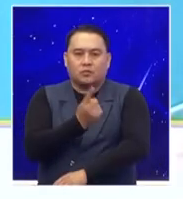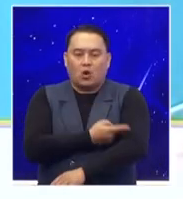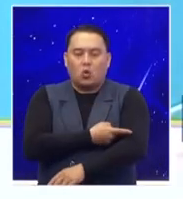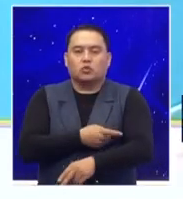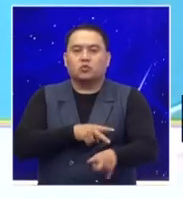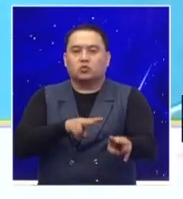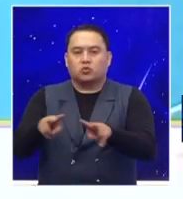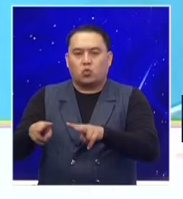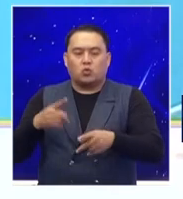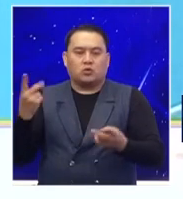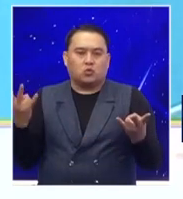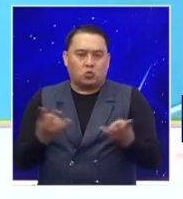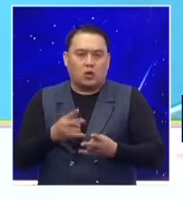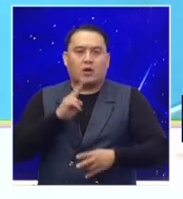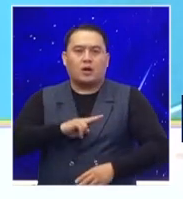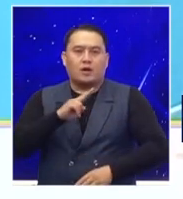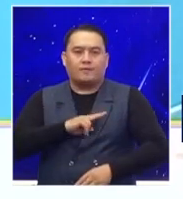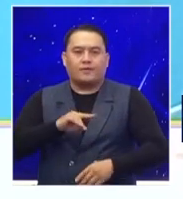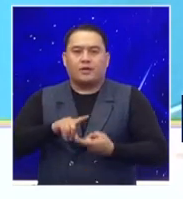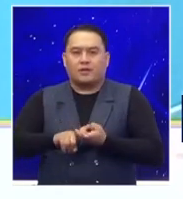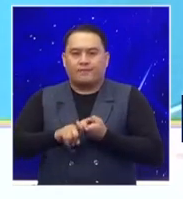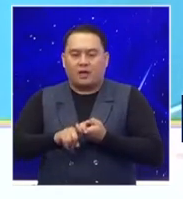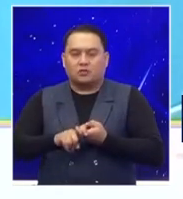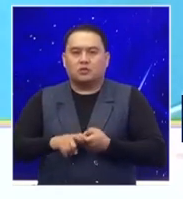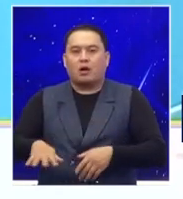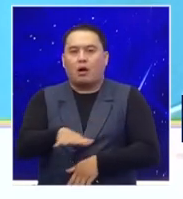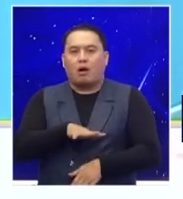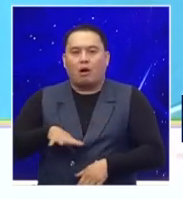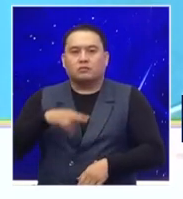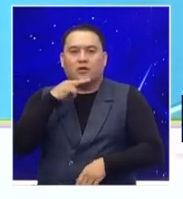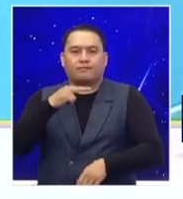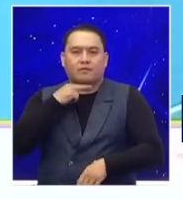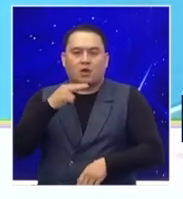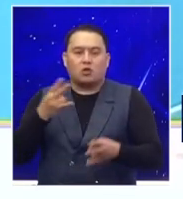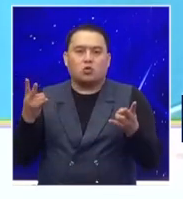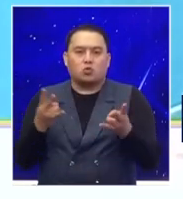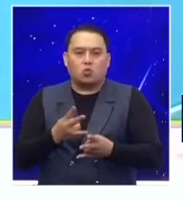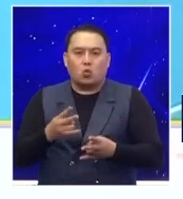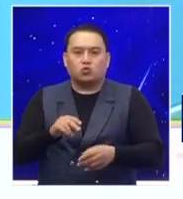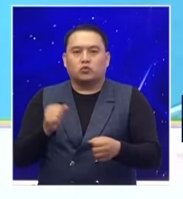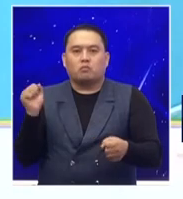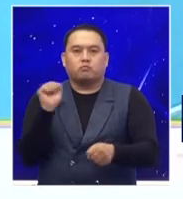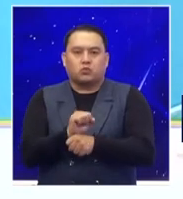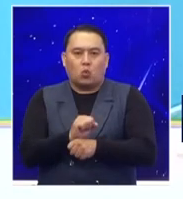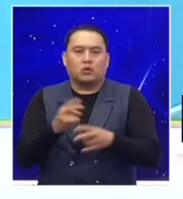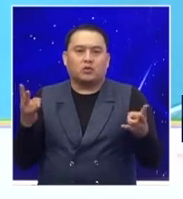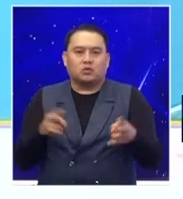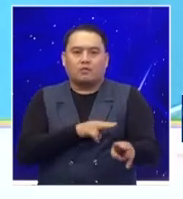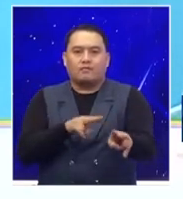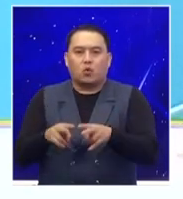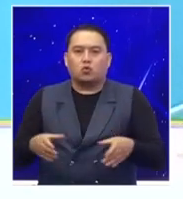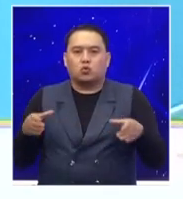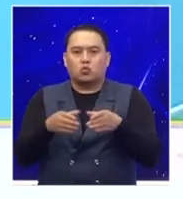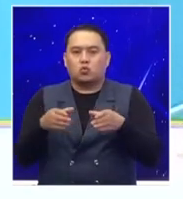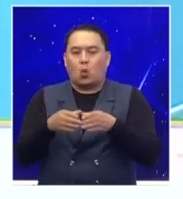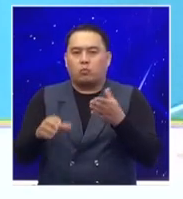Сақтық шараларын күшейту керек. Әсіресе вирус өршіп тұрған аумақтар назарына. Қажет болса блок бекет қойыңыздар. Мониторингтік топ